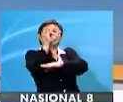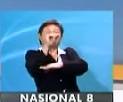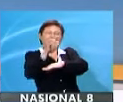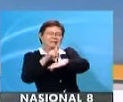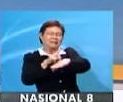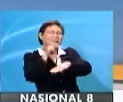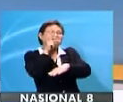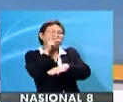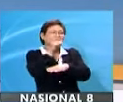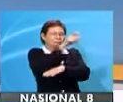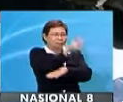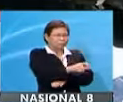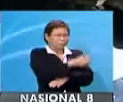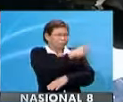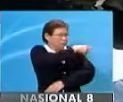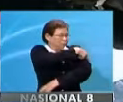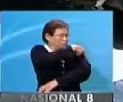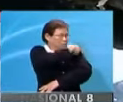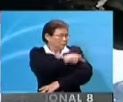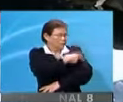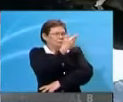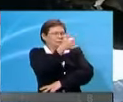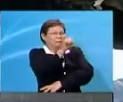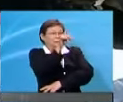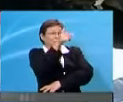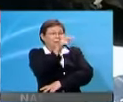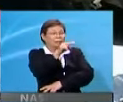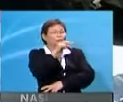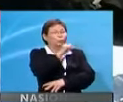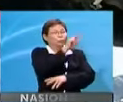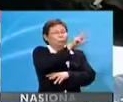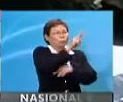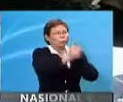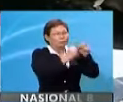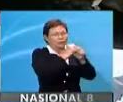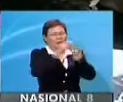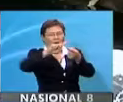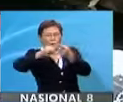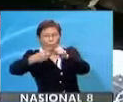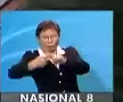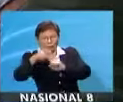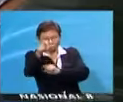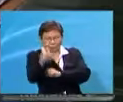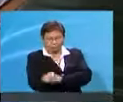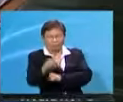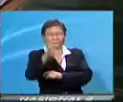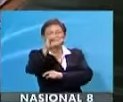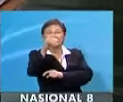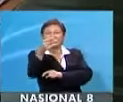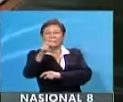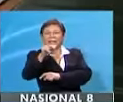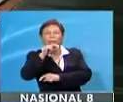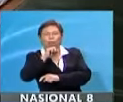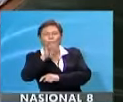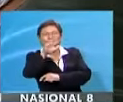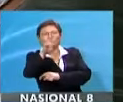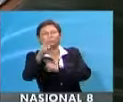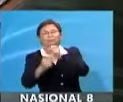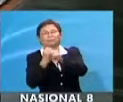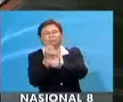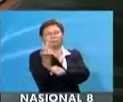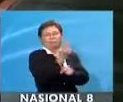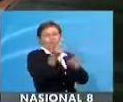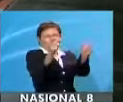mangsa dikenali sebagai konstabel Mohamad Hazlan Ismail 32 tahun dan rakannya liang Chong Ki 52 tahun